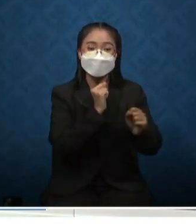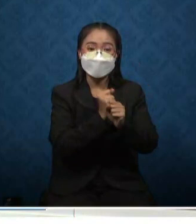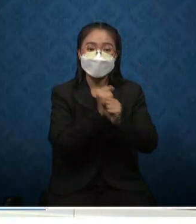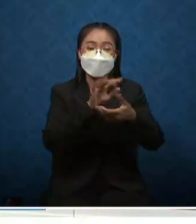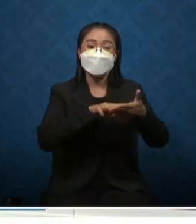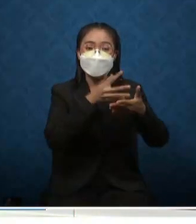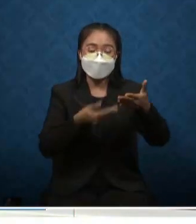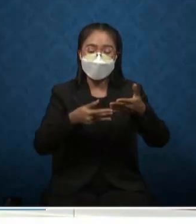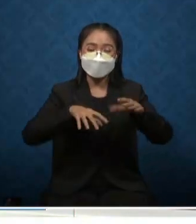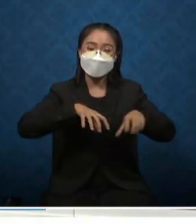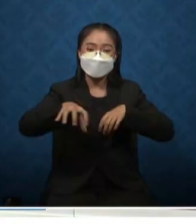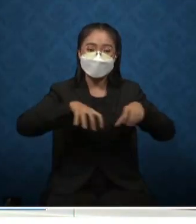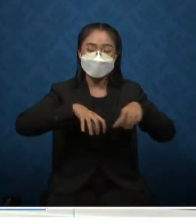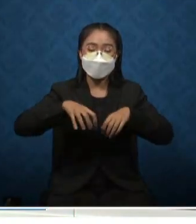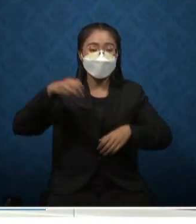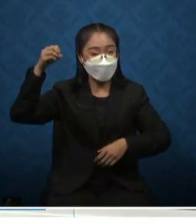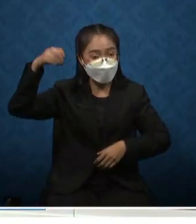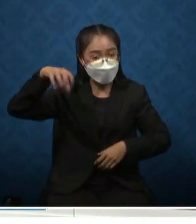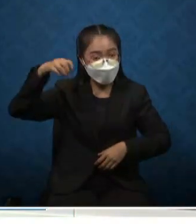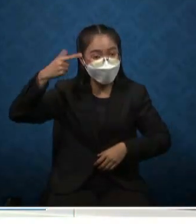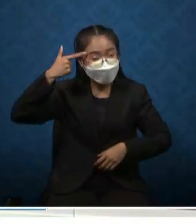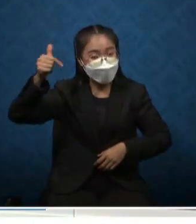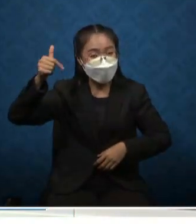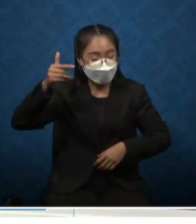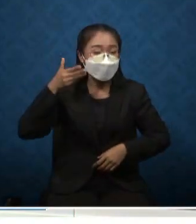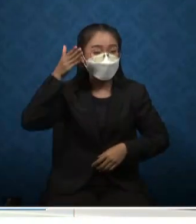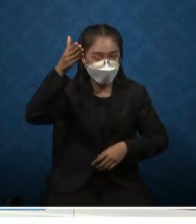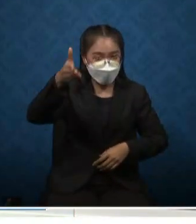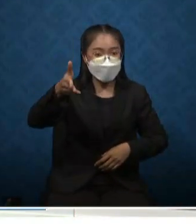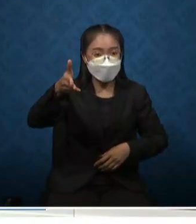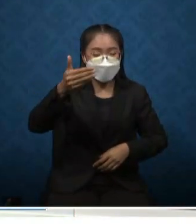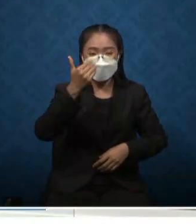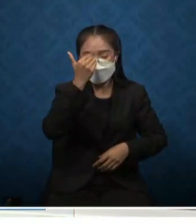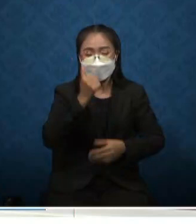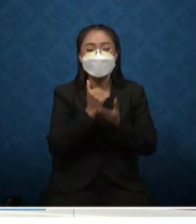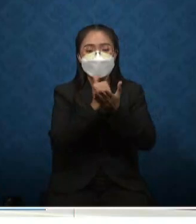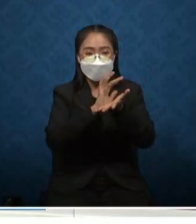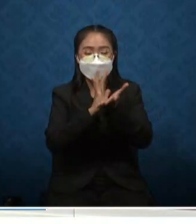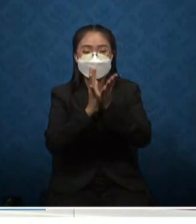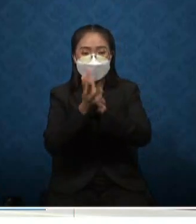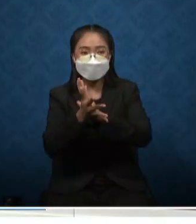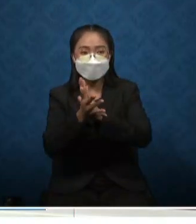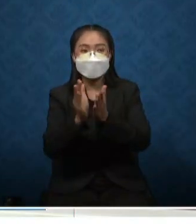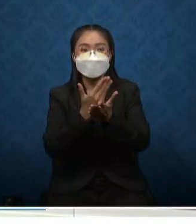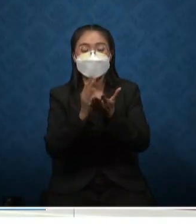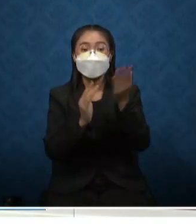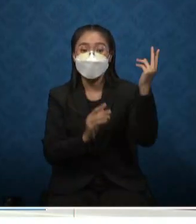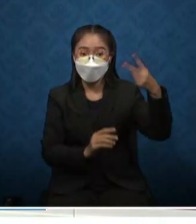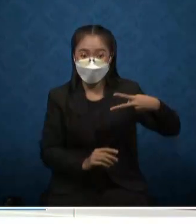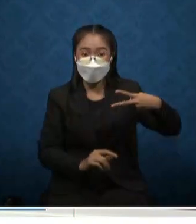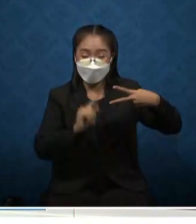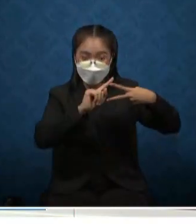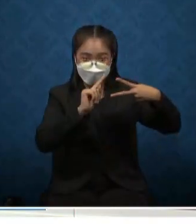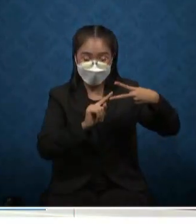ได้ระบบ Smart Gridในระยะต่อไปเพื่อปรับใช้แบ่งออกเป็น 2ส่วนด้วยกันที่เสนอ